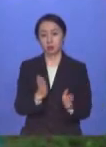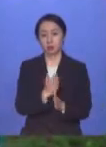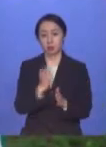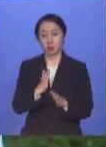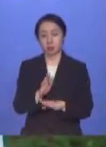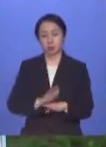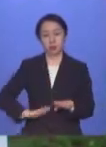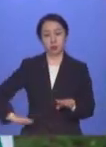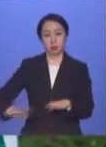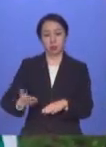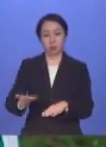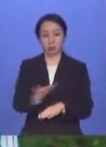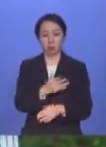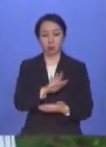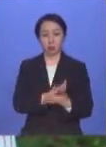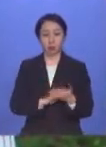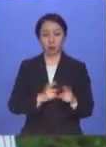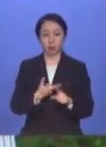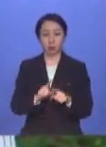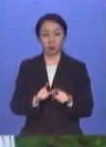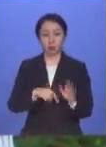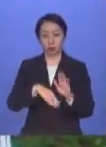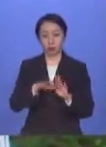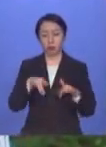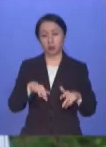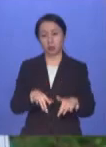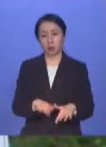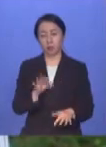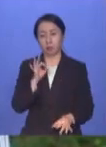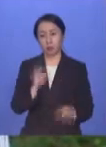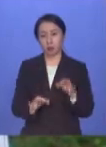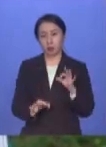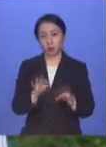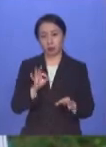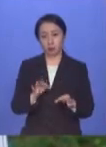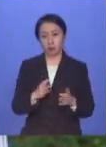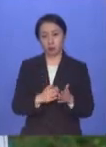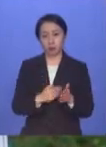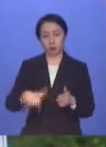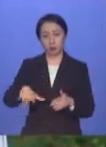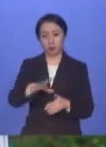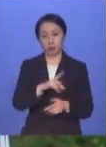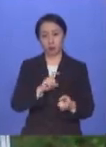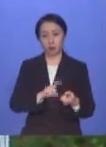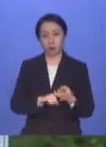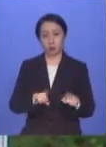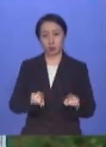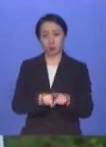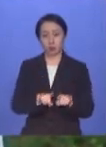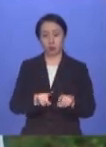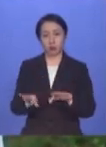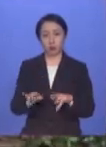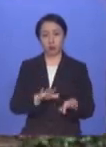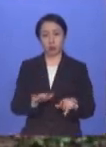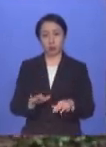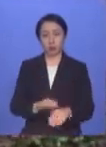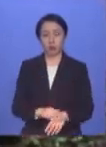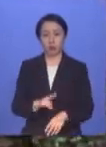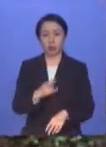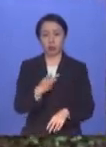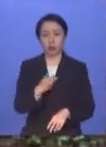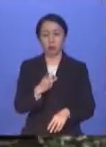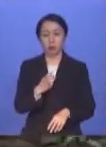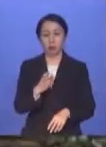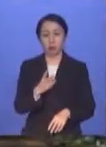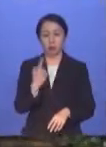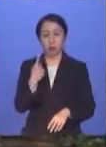среды. И мы продолжим это благородное дело, правильное, благородное, и призываем всех присоединяться к таким экологическим акциям. Аль-Фараби